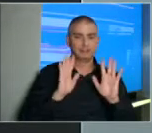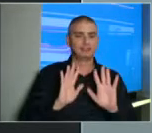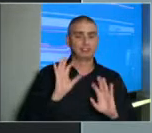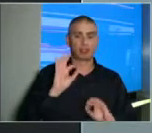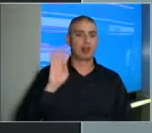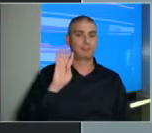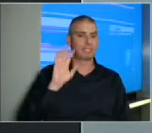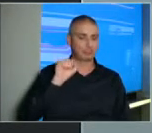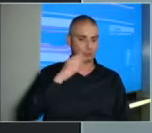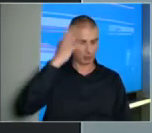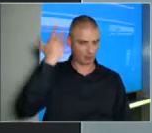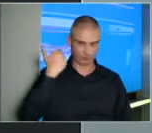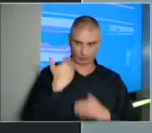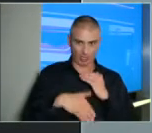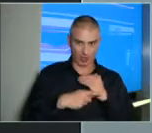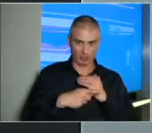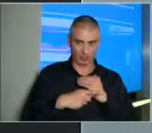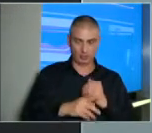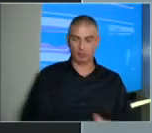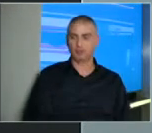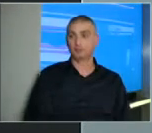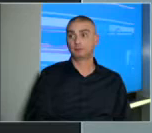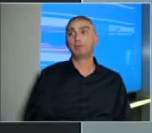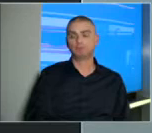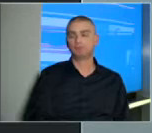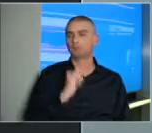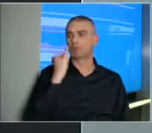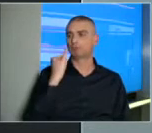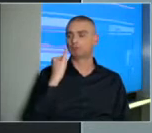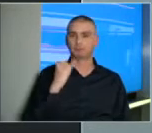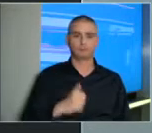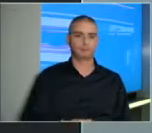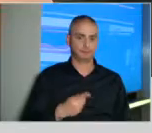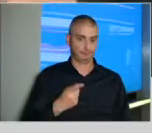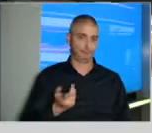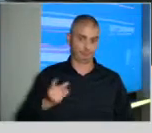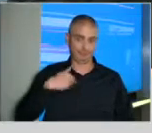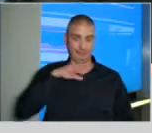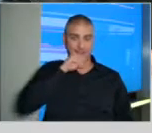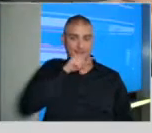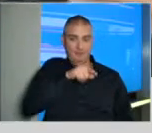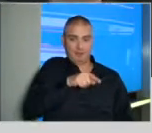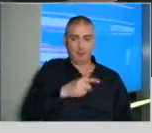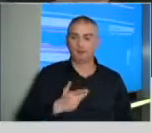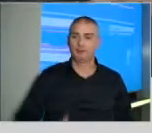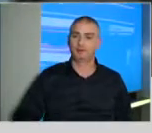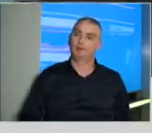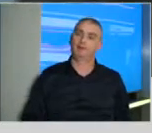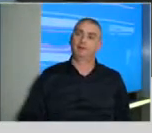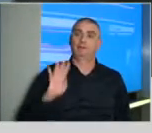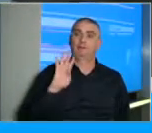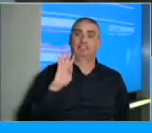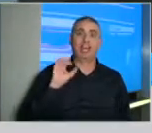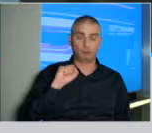בצלאל סמוטריץ' שהוא הוציא לאחרונה. כן. על זה אנחנו מדברים. בצלאל סמוטריץ'